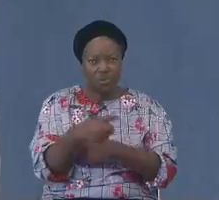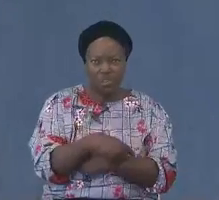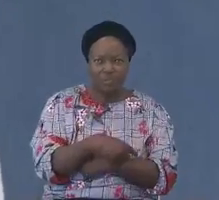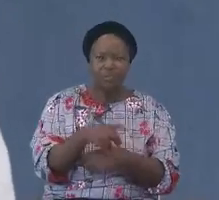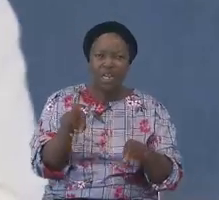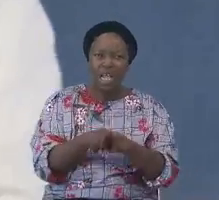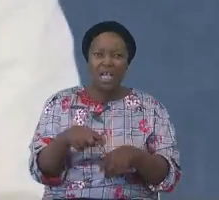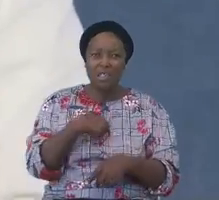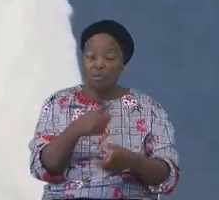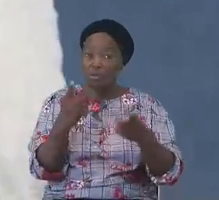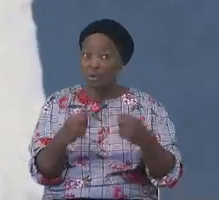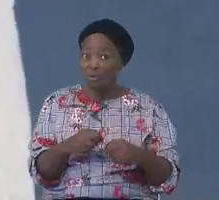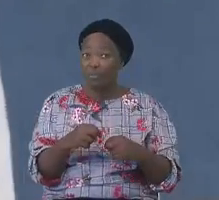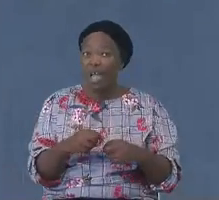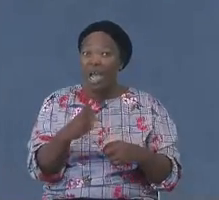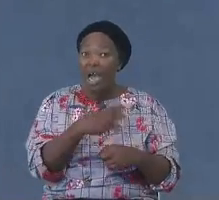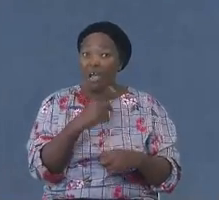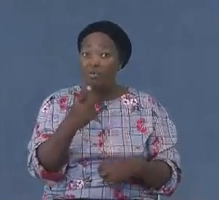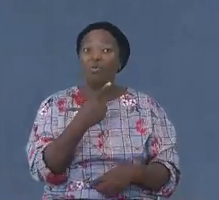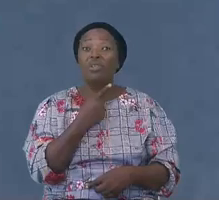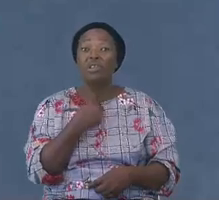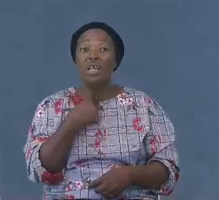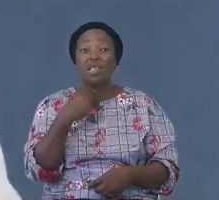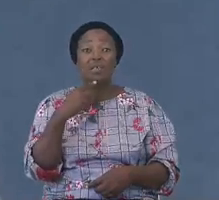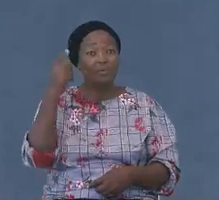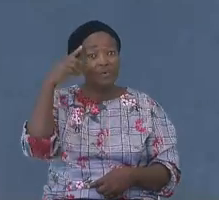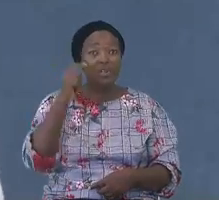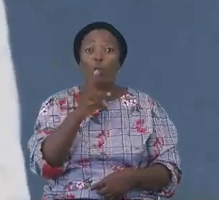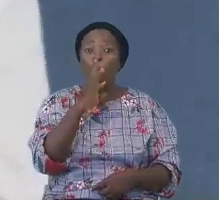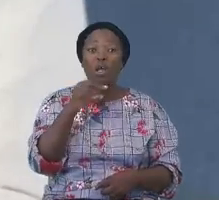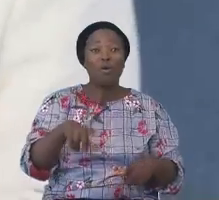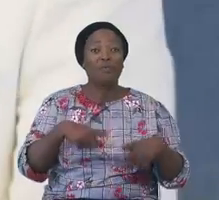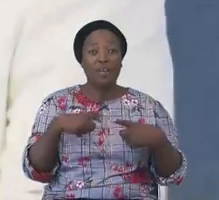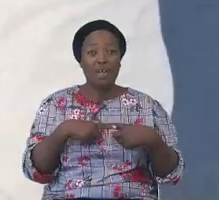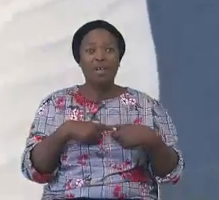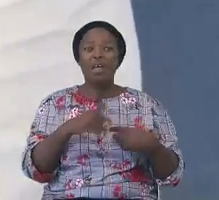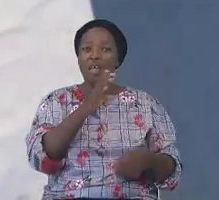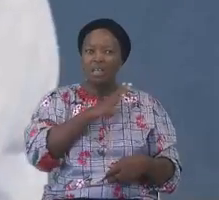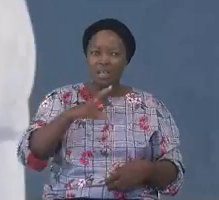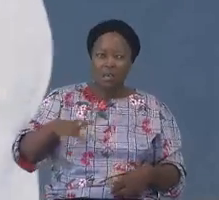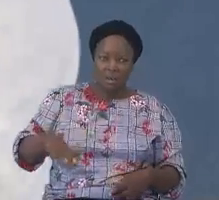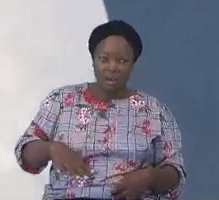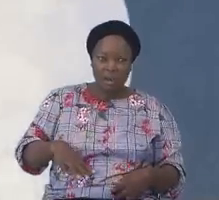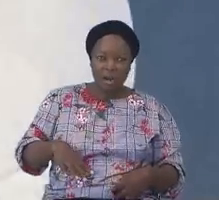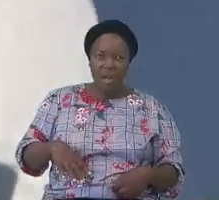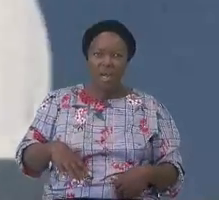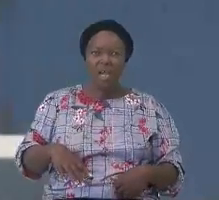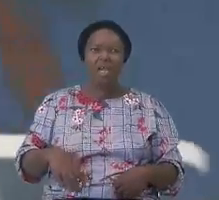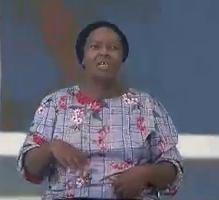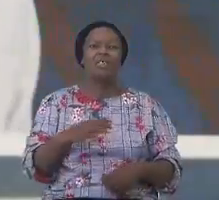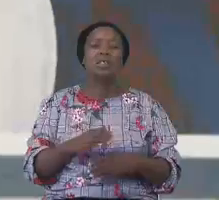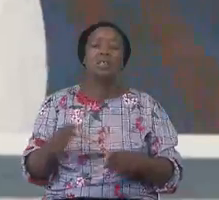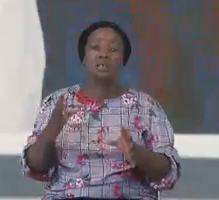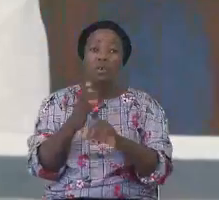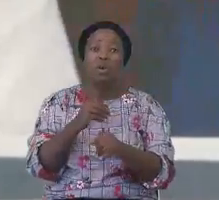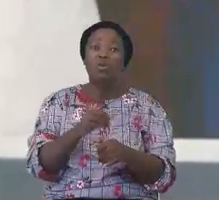satisfaite, étanchée au nom de Jésus. Vous savez, aujourd'hui, comme nous venons et nous avons